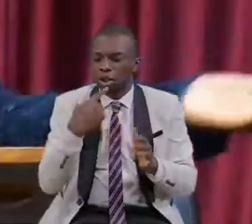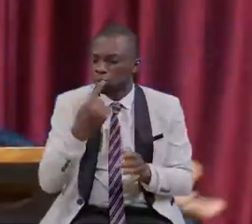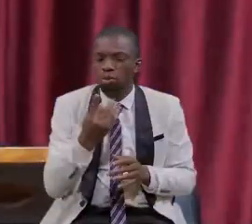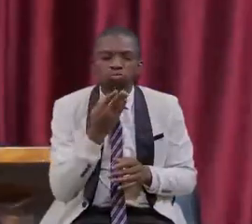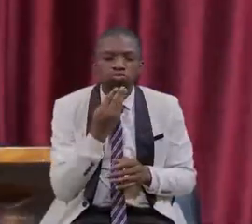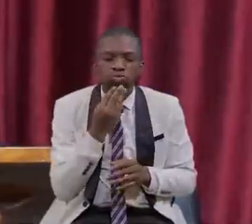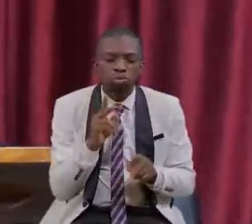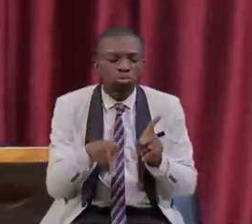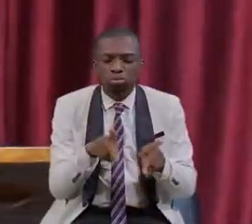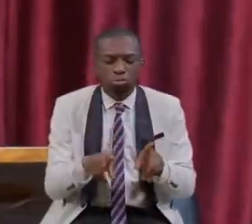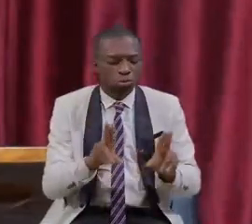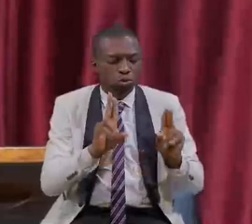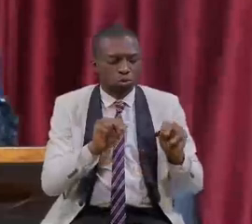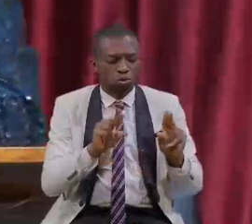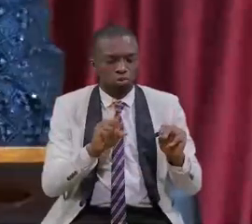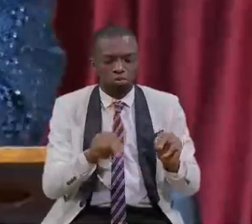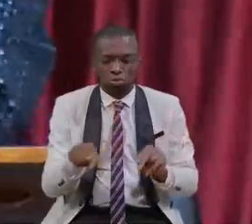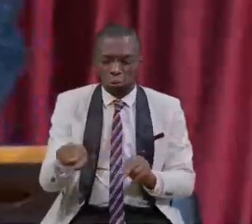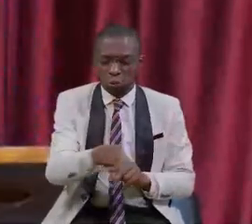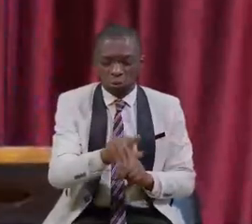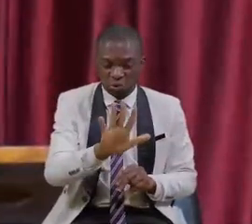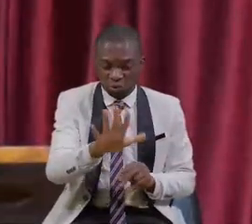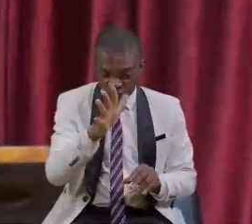Il dit, vous êtes de votre père le diable.